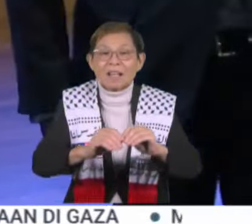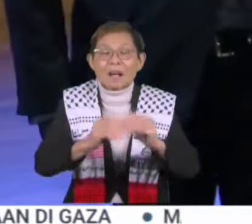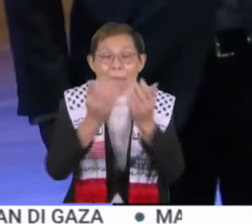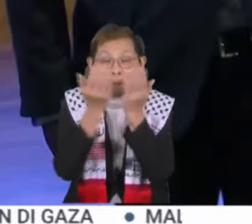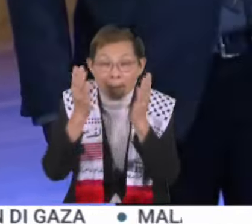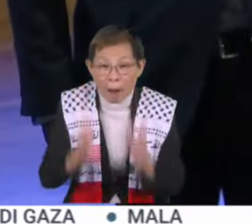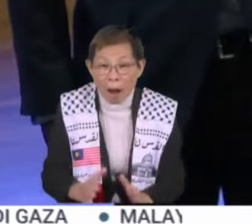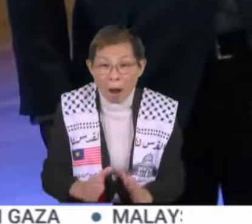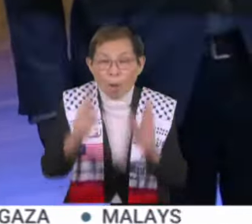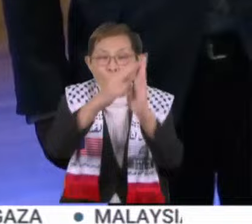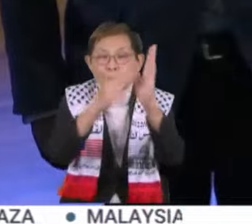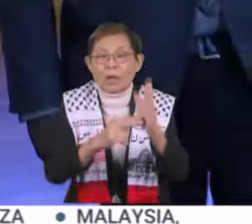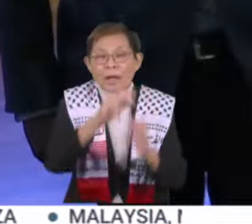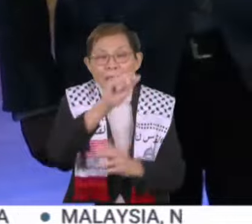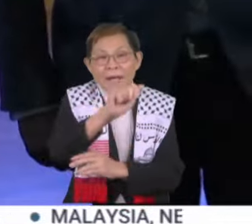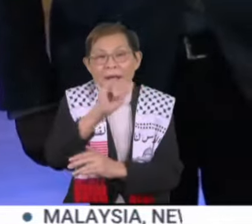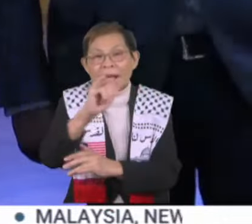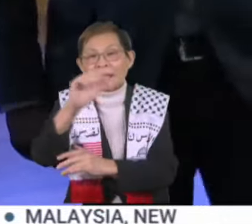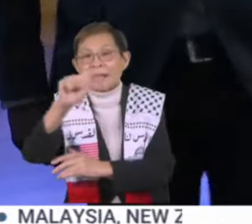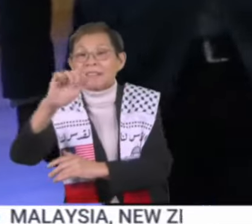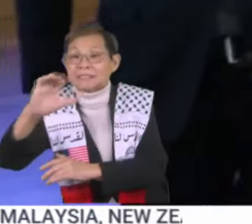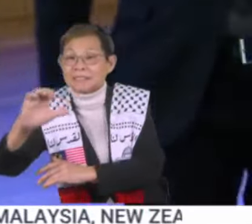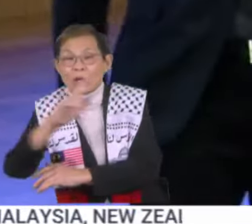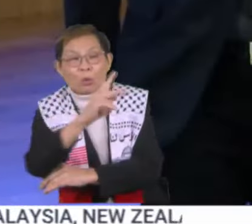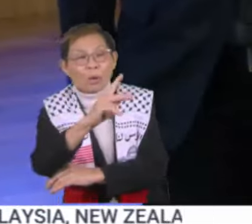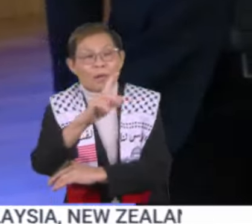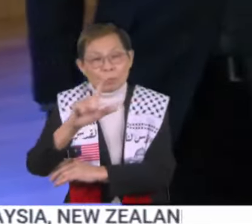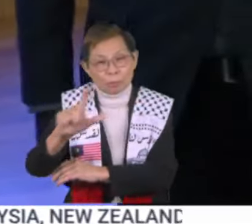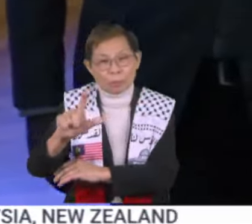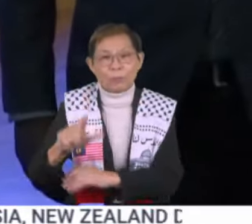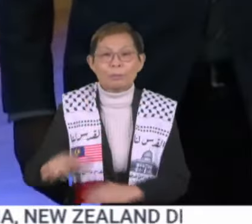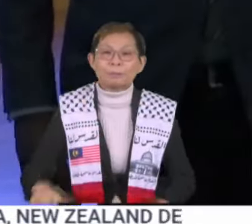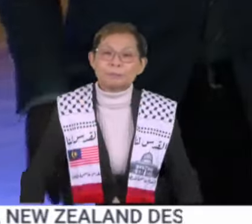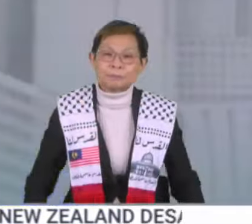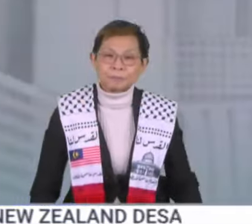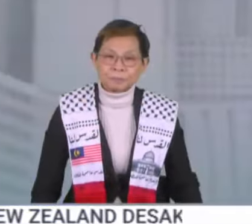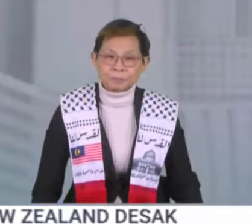Asia, AIAC Kuala Lumpur.